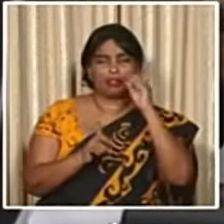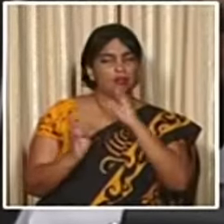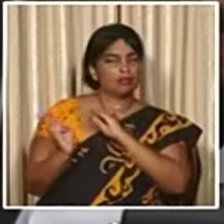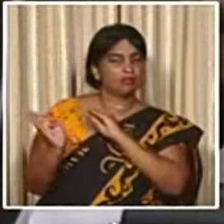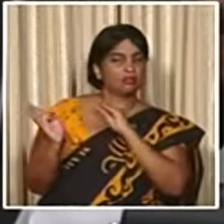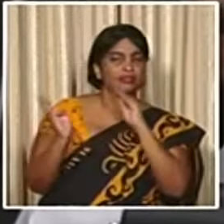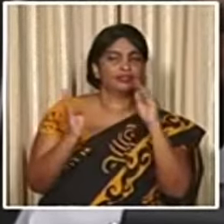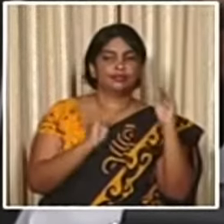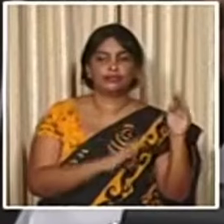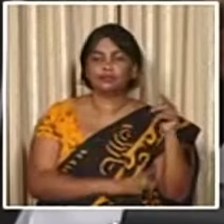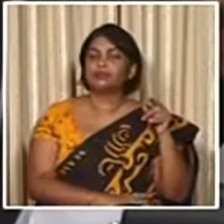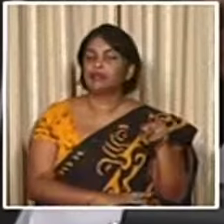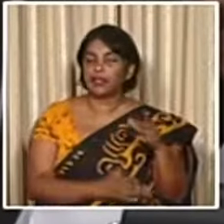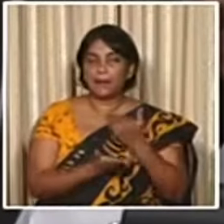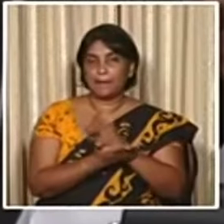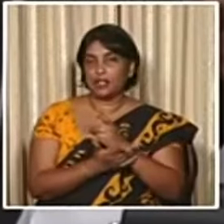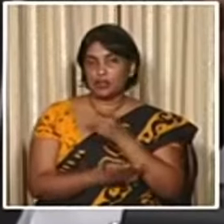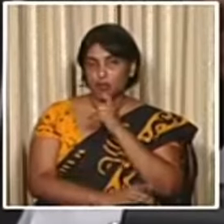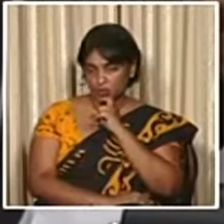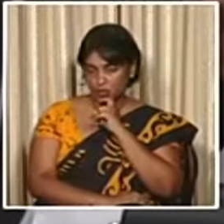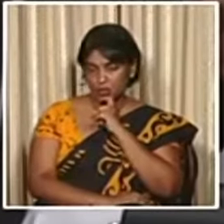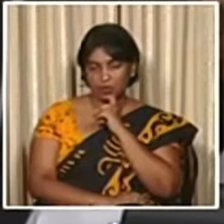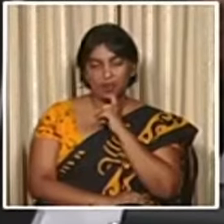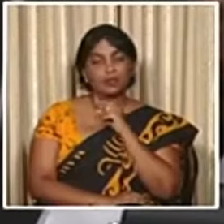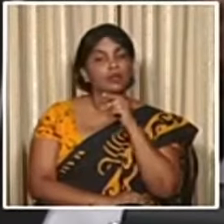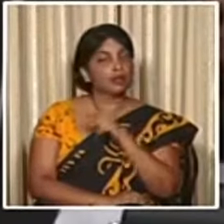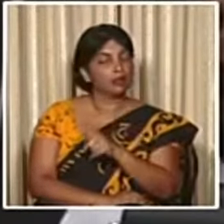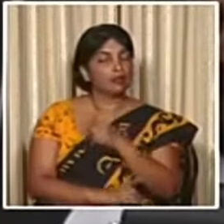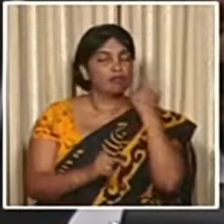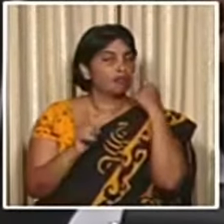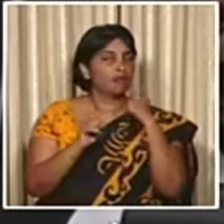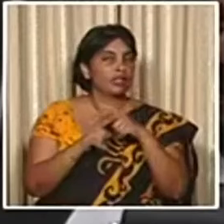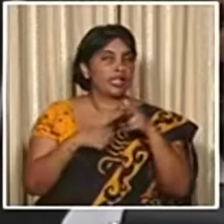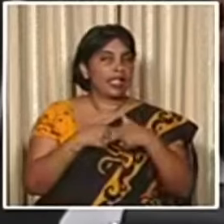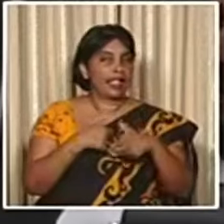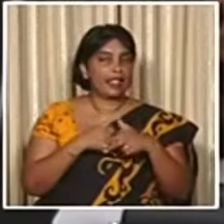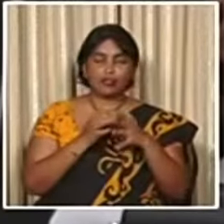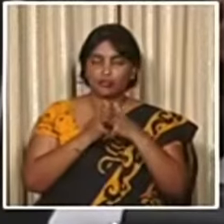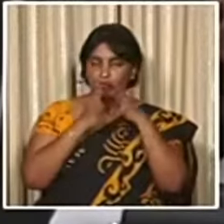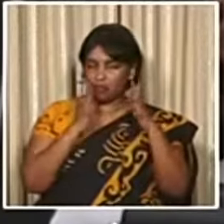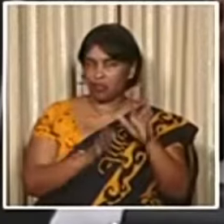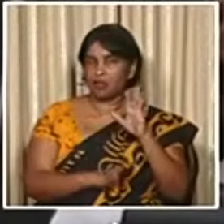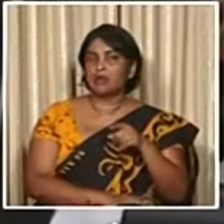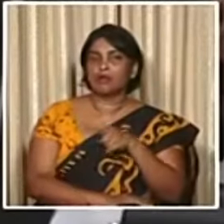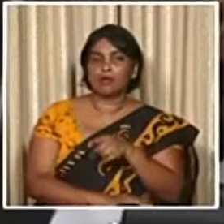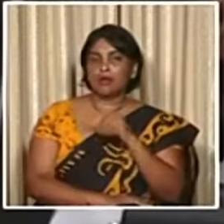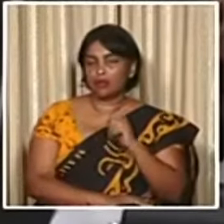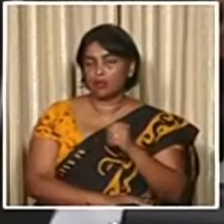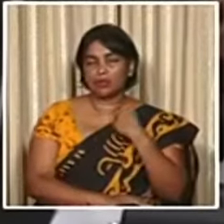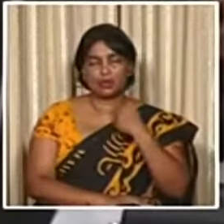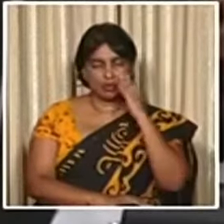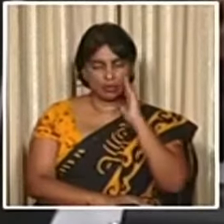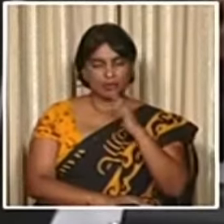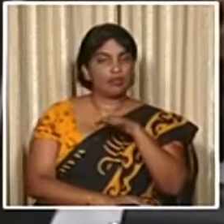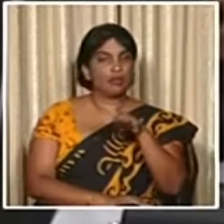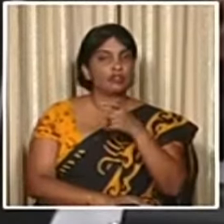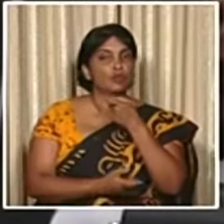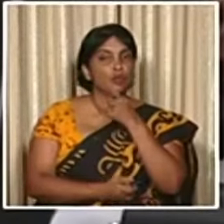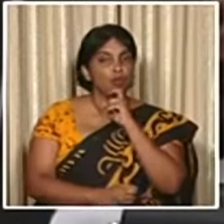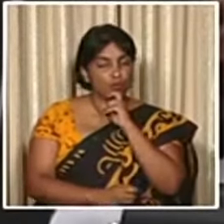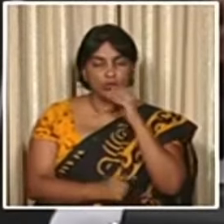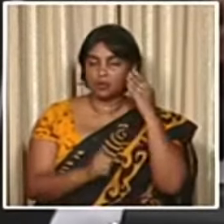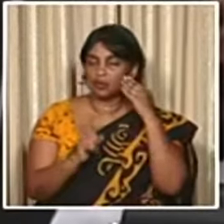නඩු වර්ගය තමයි මේ බෙදුම් නඩු. ඒකට බලපාන හේතු ගණනාවක් තියෙනවා. මොකද සාමාන්‍යයෙන් ඉඩම්